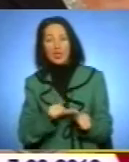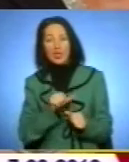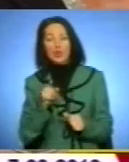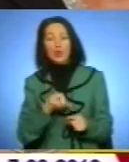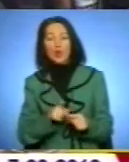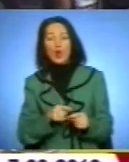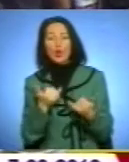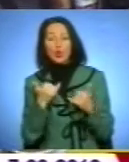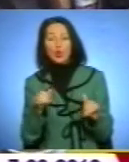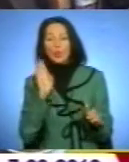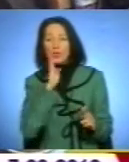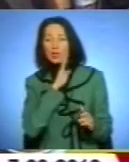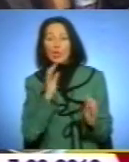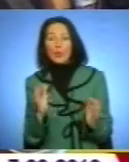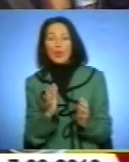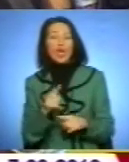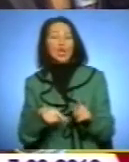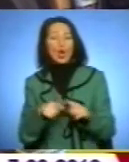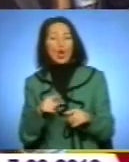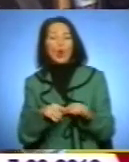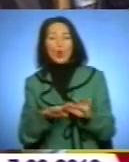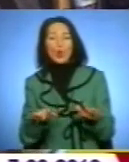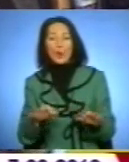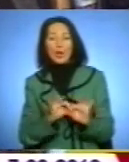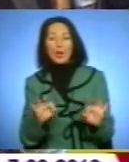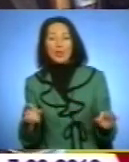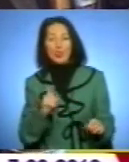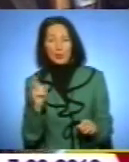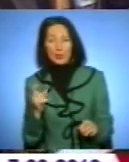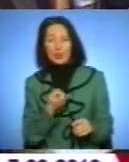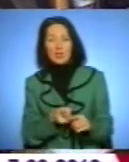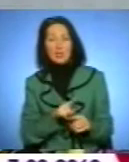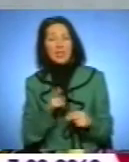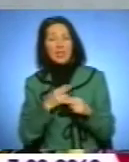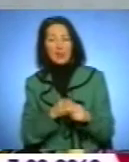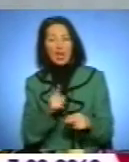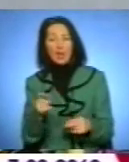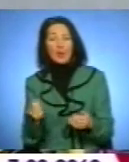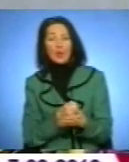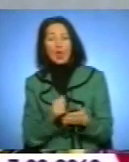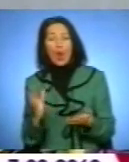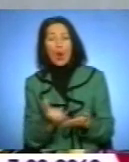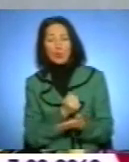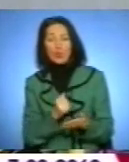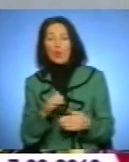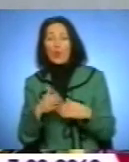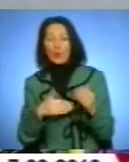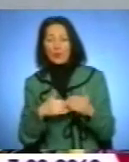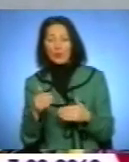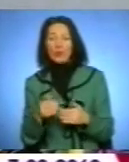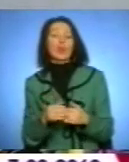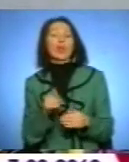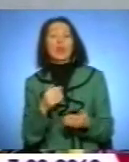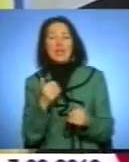берегині роду і прекрасні господині. І головне, це не заважає їм досягати успіхів у професійній кар'єрі та долати усталені стереотипи. Ось і